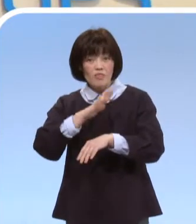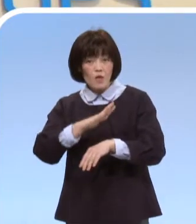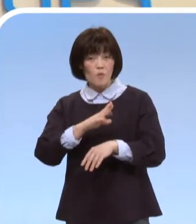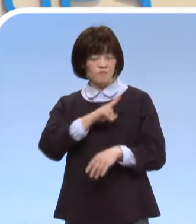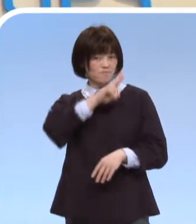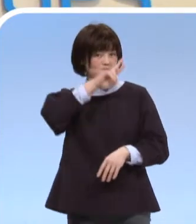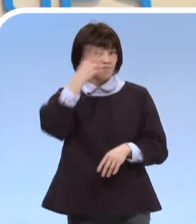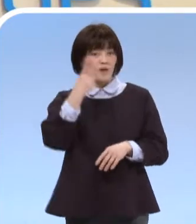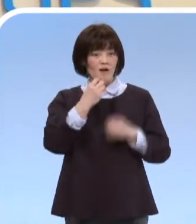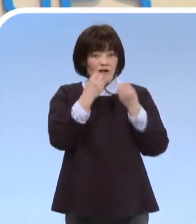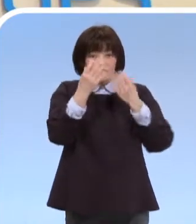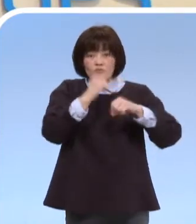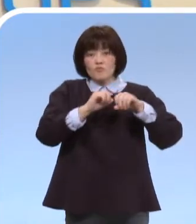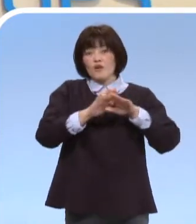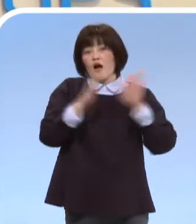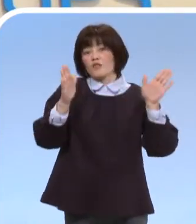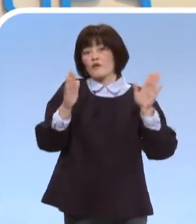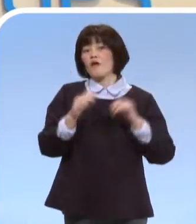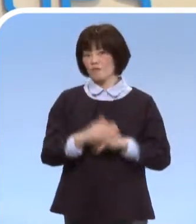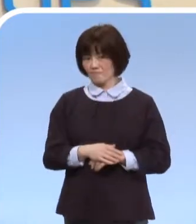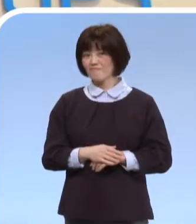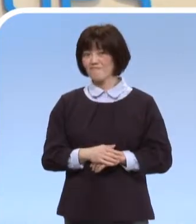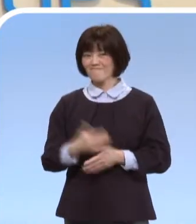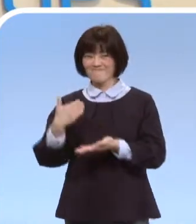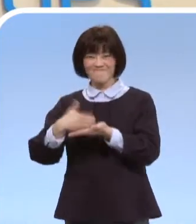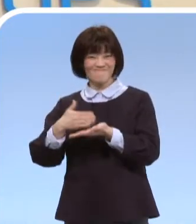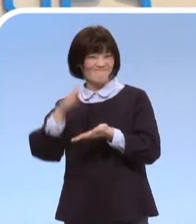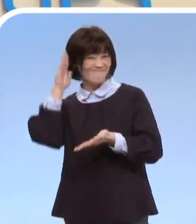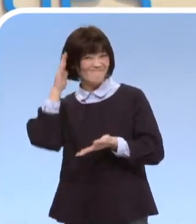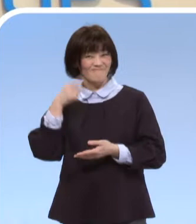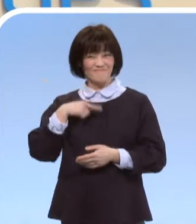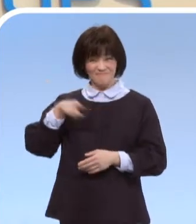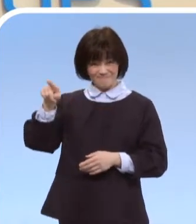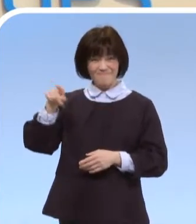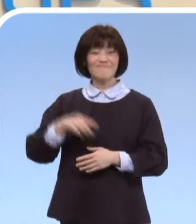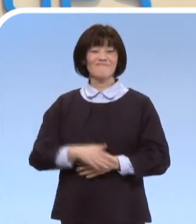たとのことなんですが、それでは行ってみましょう。